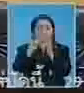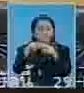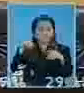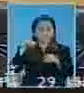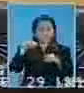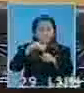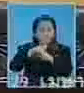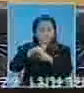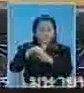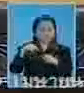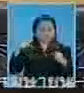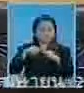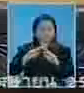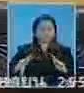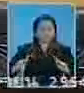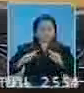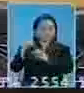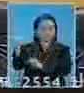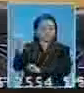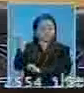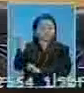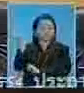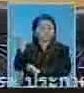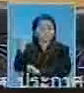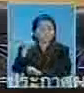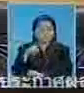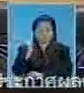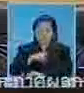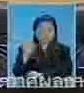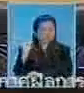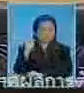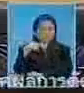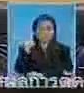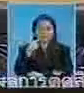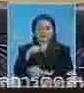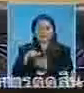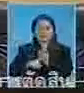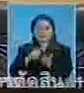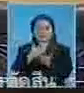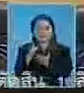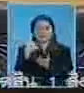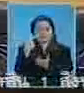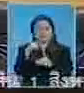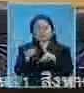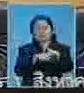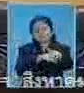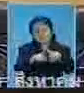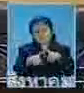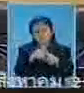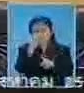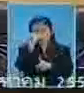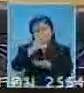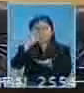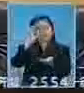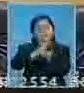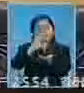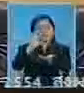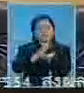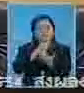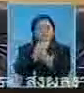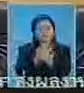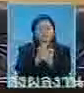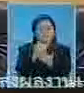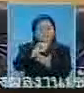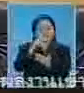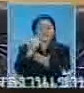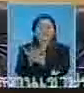านจริงๆแล้วไม่ใช่หรอกครับผู้ที่มาใช้หนี้ของท่านน่ะคือประชาชนเพราะหนี้ของกองทุนน้ำมันก็ใช้โดยรายรับจากก